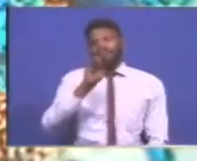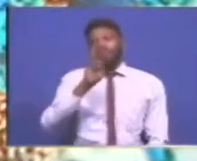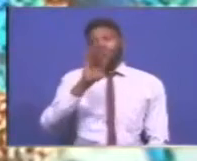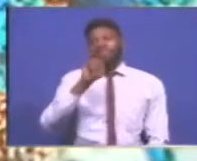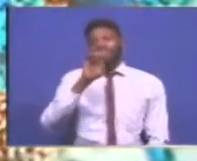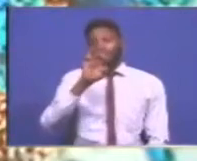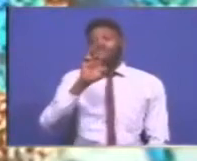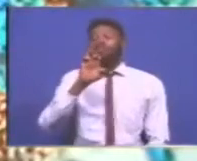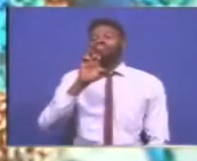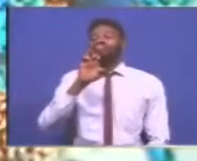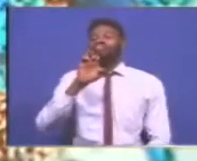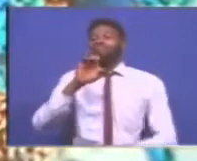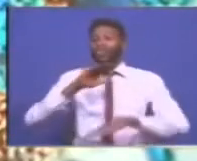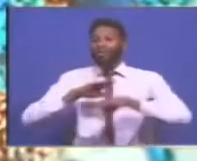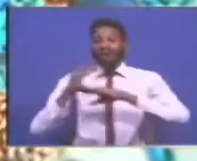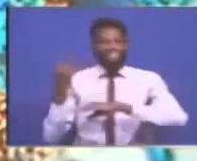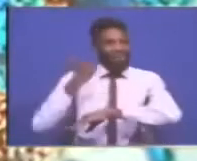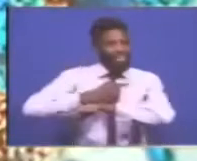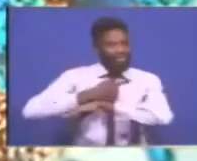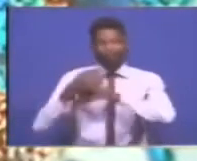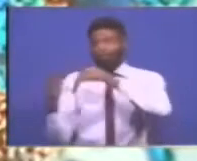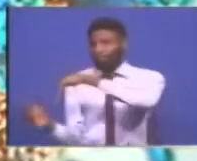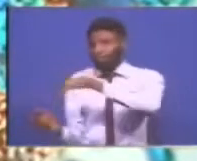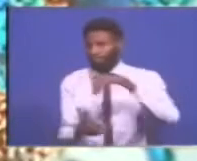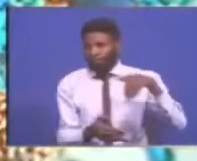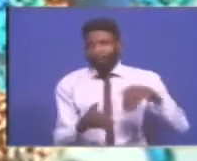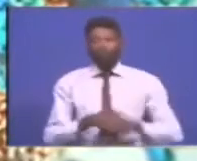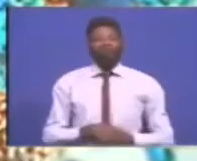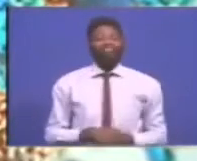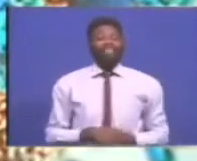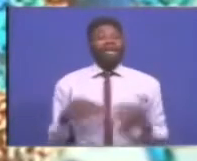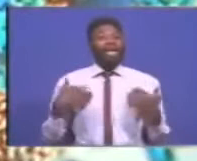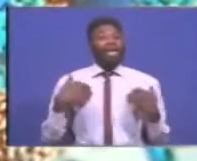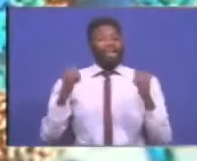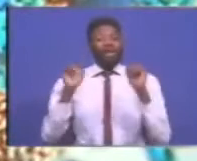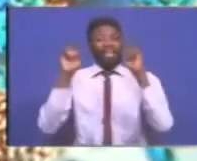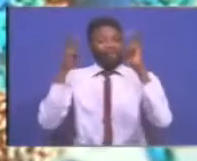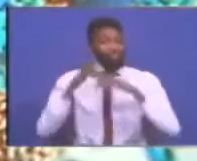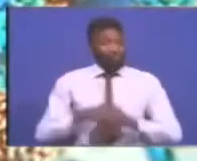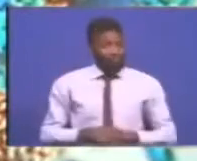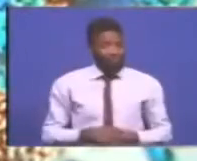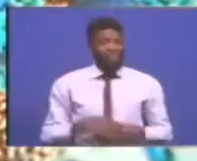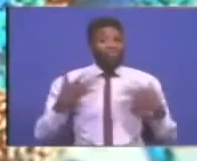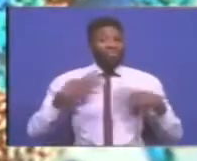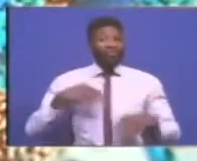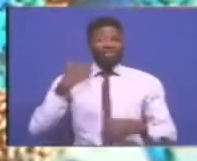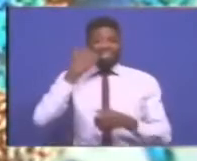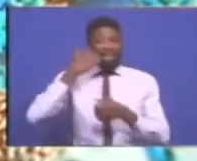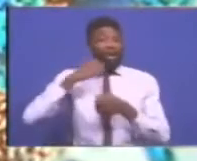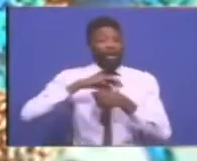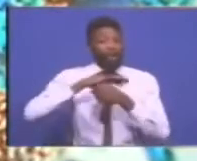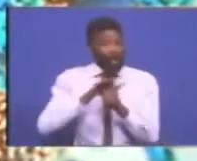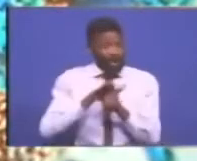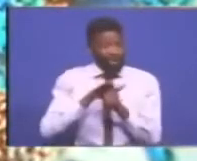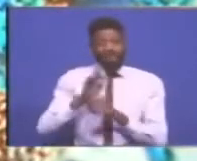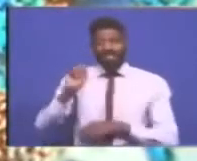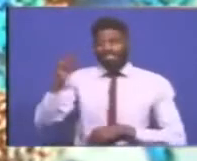Basi mtazamaji, tukiendelea na tuingie kwenye masuala ya afya, ni kwamba kiwango cha maambukizi ya ugonjwa wa COVID-19 hapa